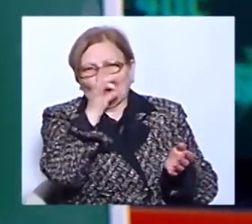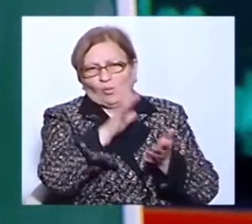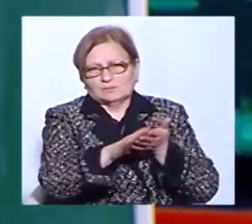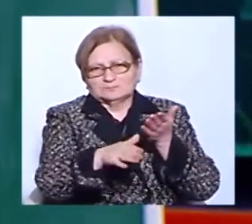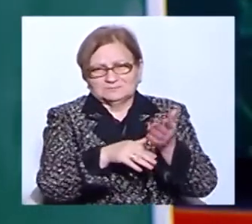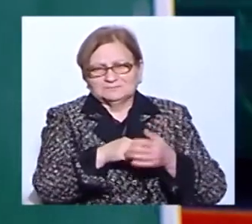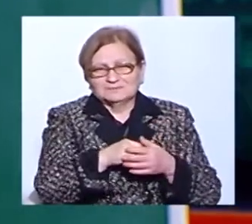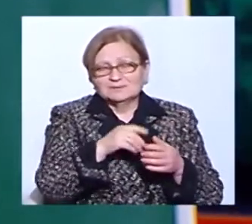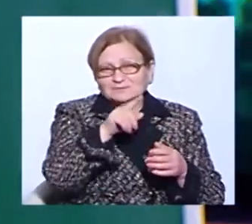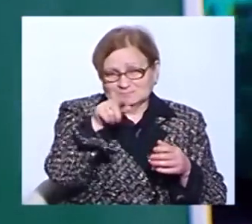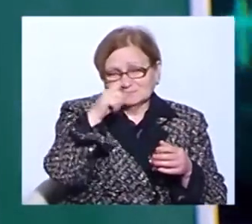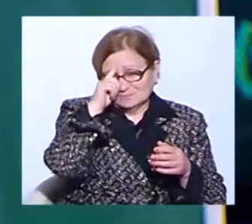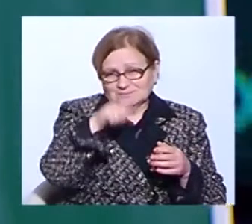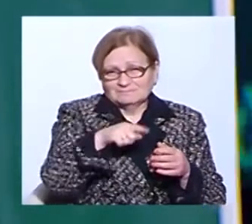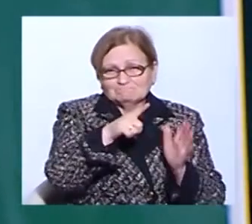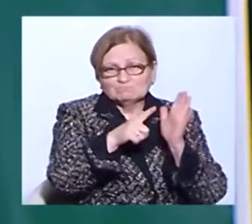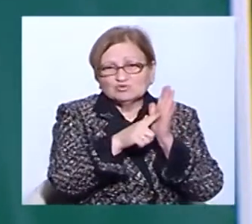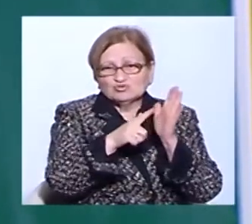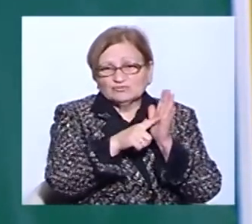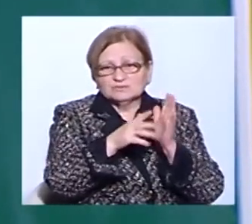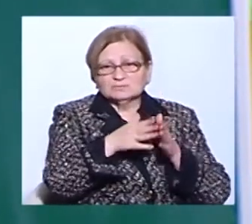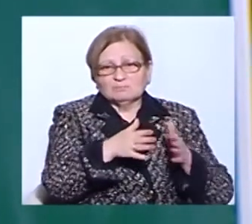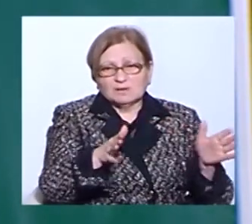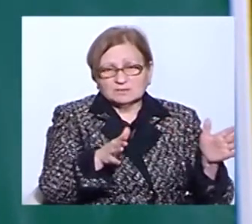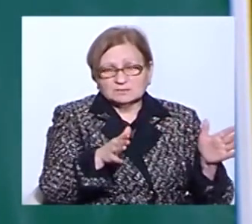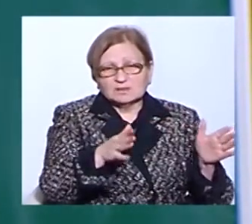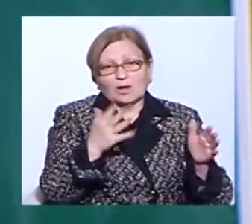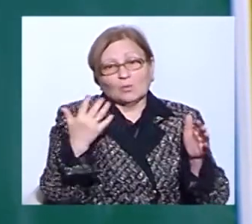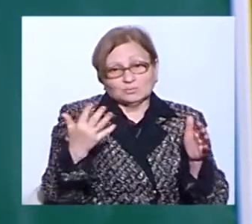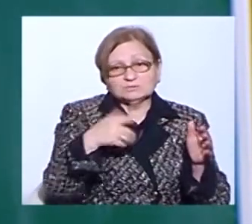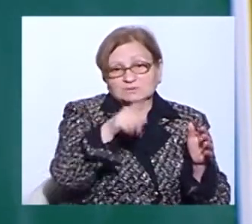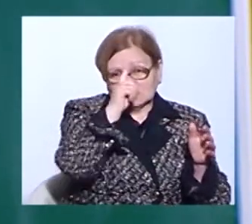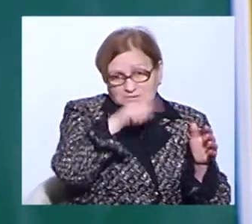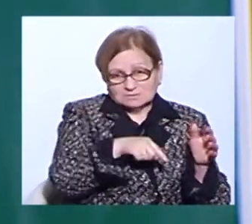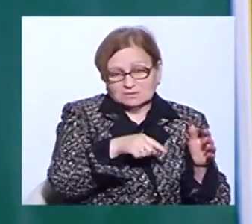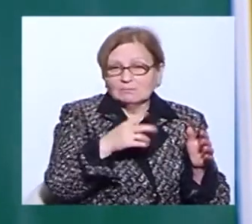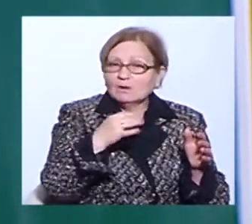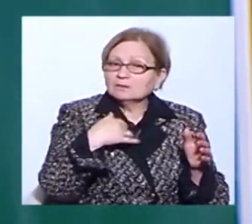ეს თქვენ იცით, რომ 7 მეტია 5-ზე, მაგრამ მე იცით რა მაინტერესებს.